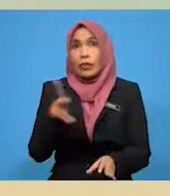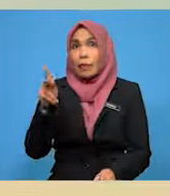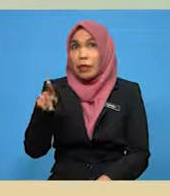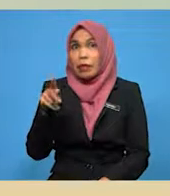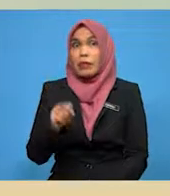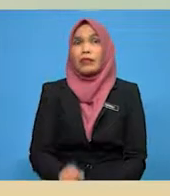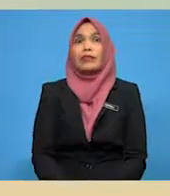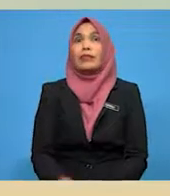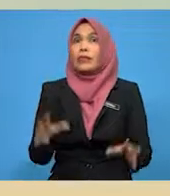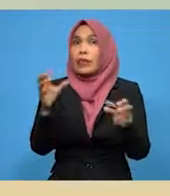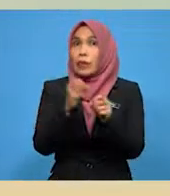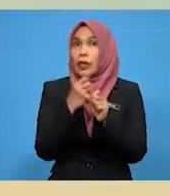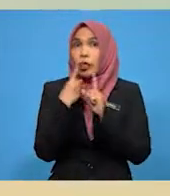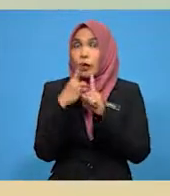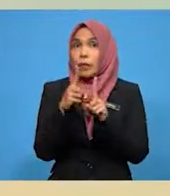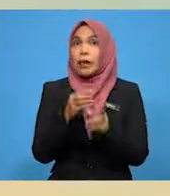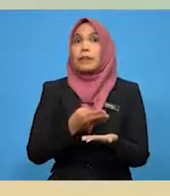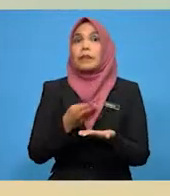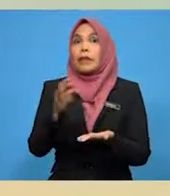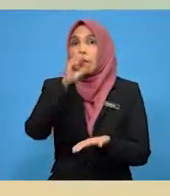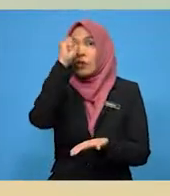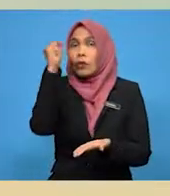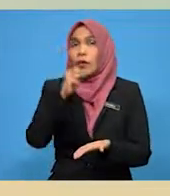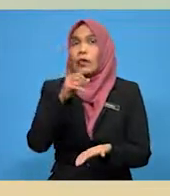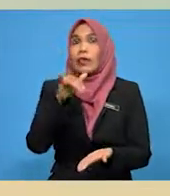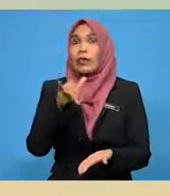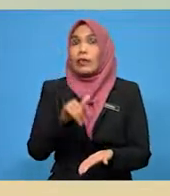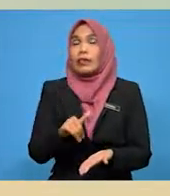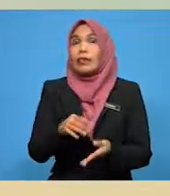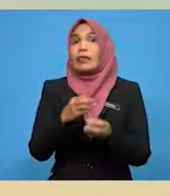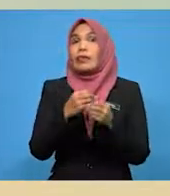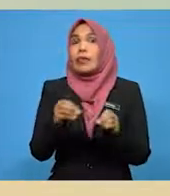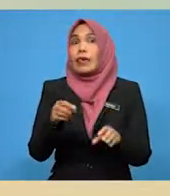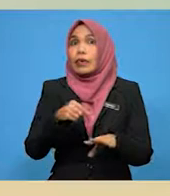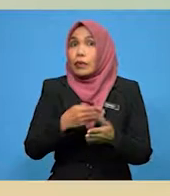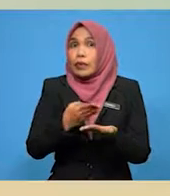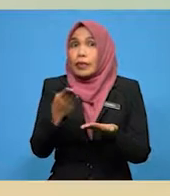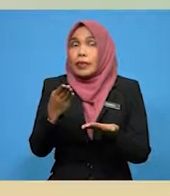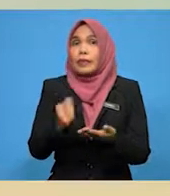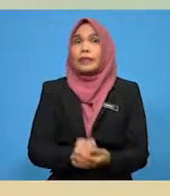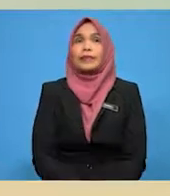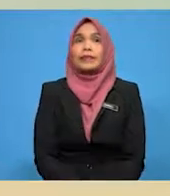Sudahkah para pelajar mendapat jawapan bagi soalan yang telah saya utarakan sebentar tadi?